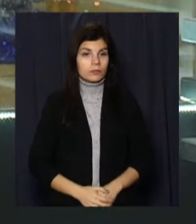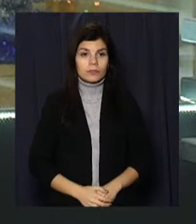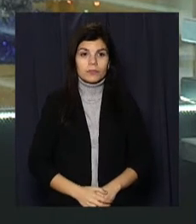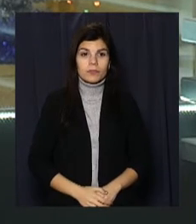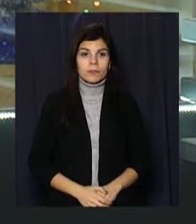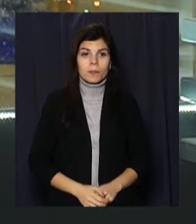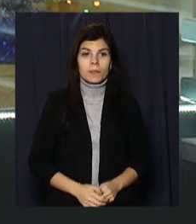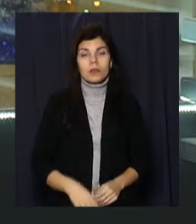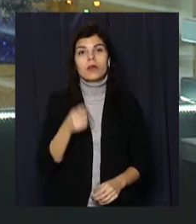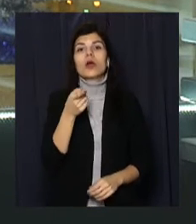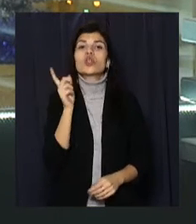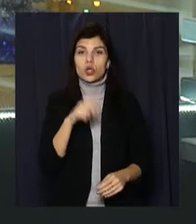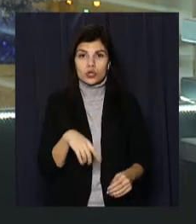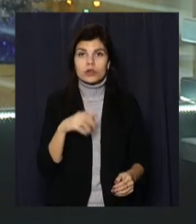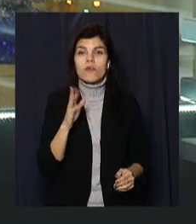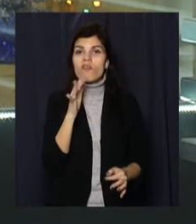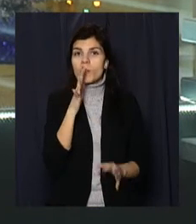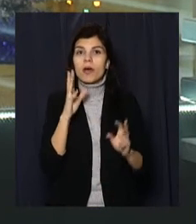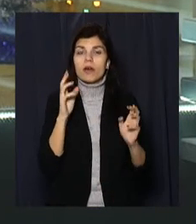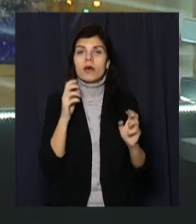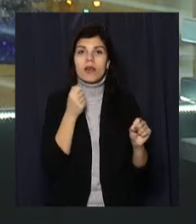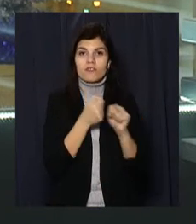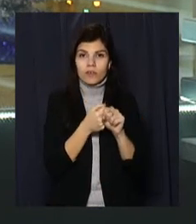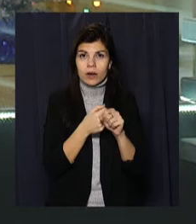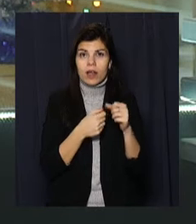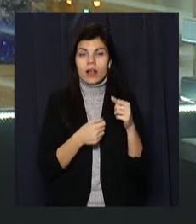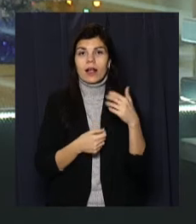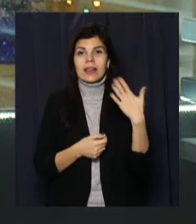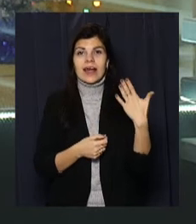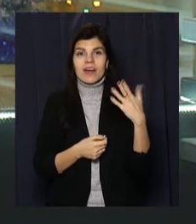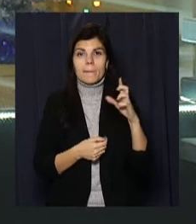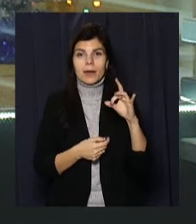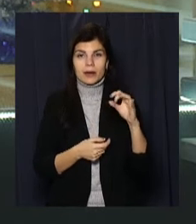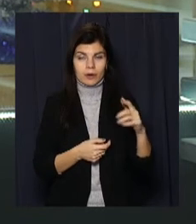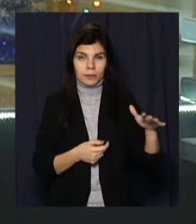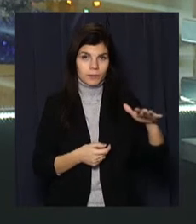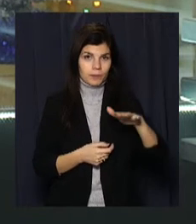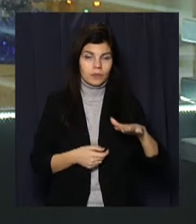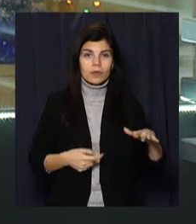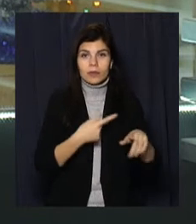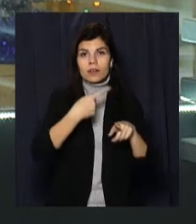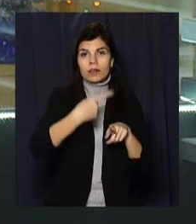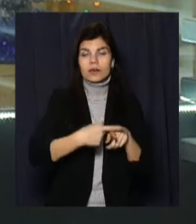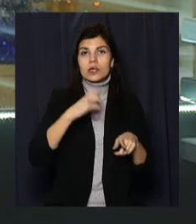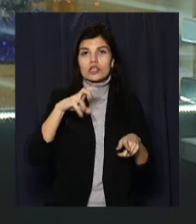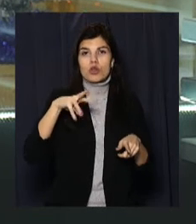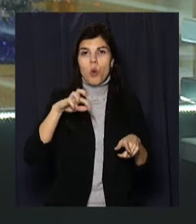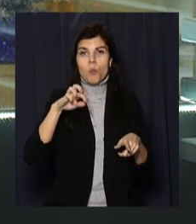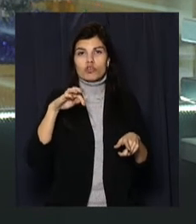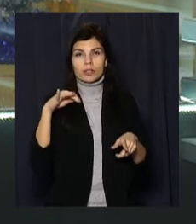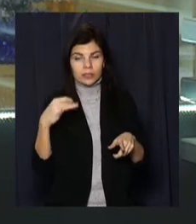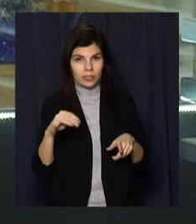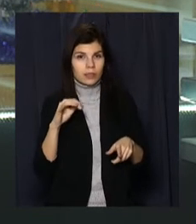Не обійшлося без постраждалих під час аварії на лівому березі Дніпра. Аварія сталася на перетині проспекту Слобожанського та